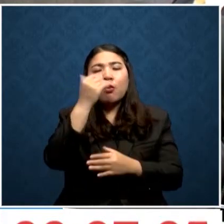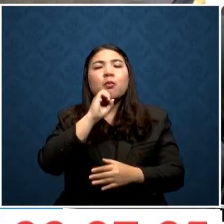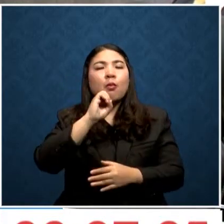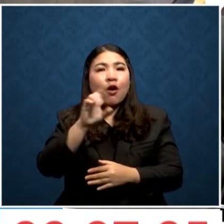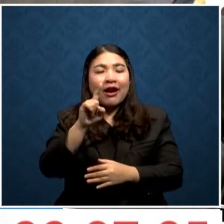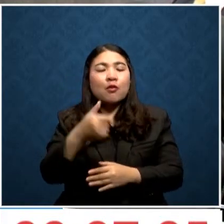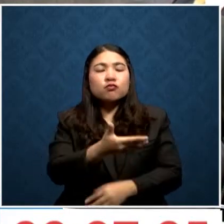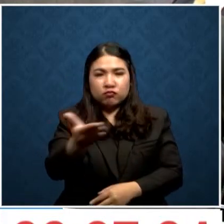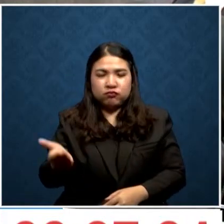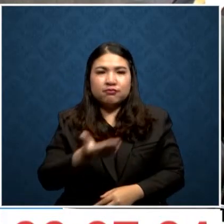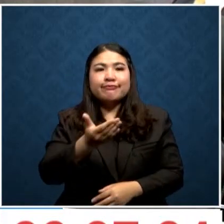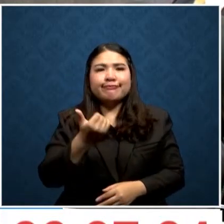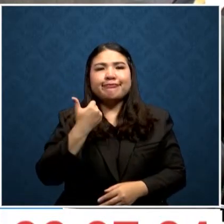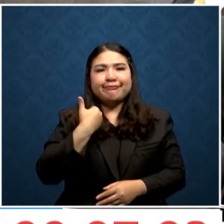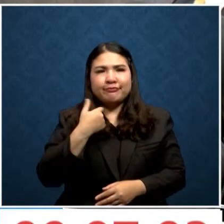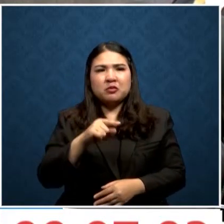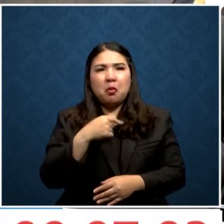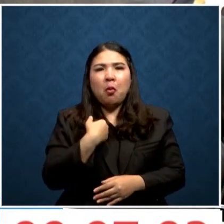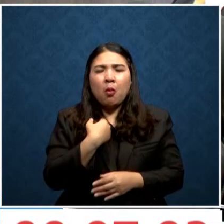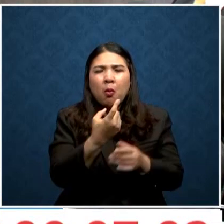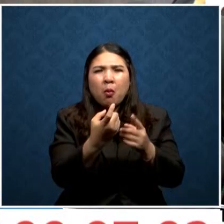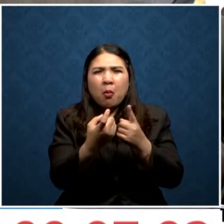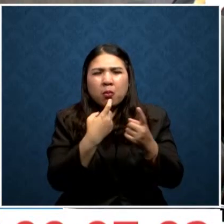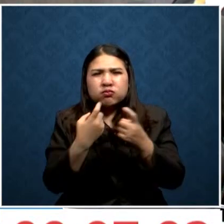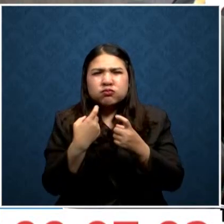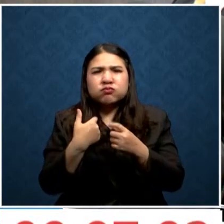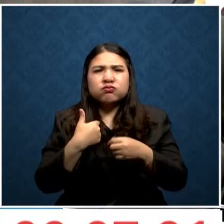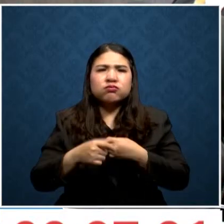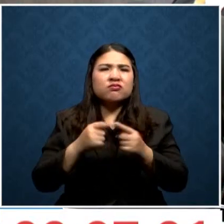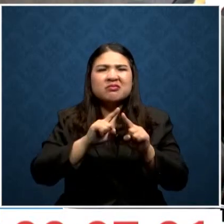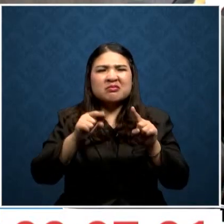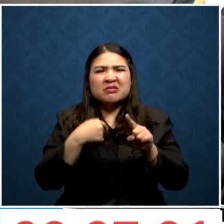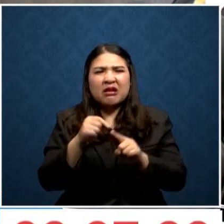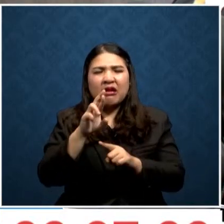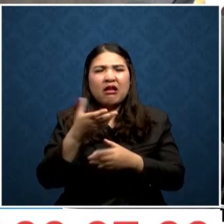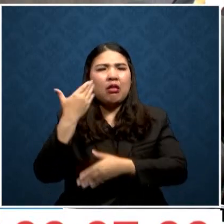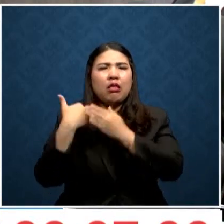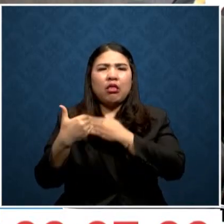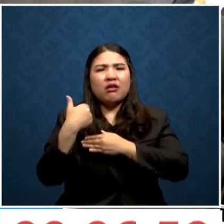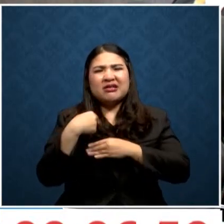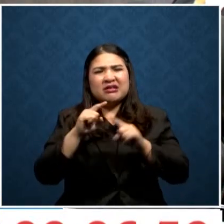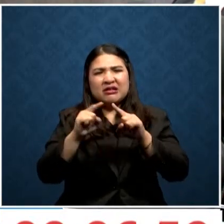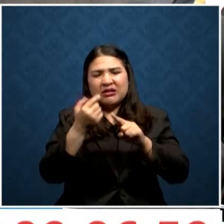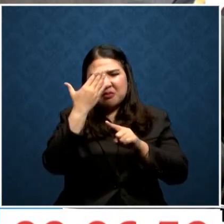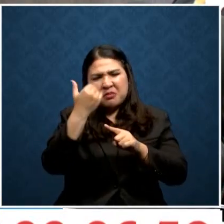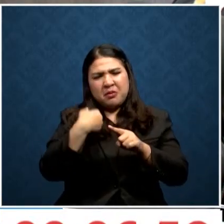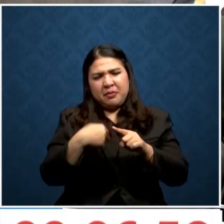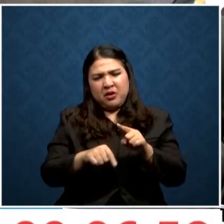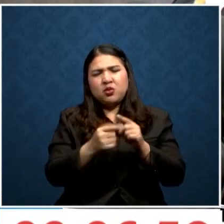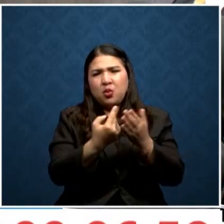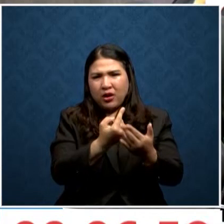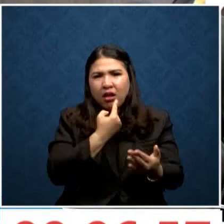าพวกเราทุกคนเนี่ยฮะถูกวิพากษ์วิจารณ์เรื่องระบบที่มาของเราเนี่ยว่าระบบที่มาของเรามันสะท้อนถึงความเป็นตัวแทนหรือไม่แ